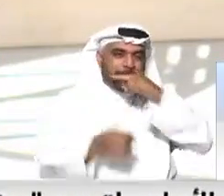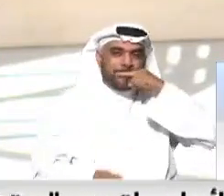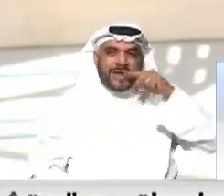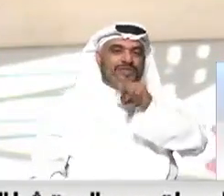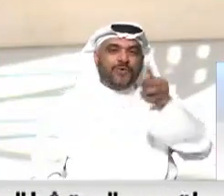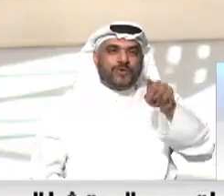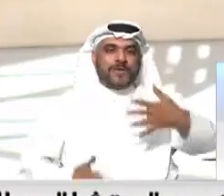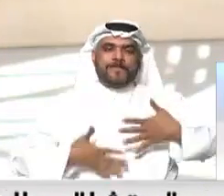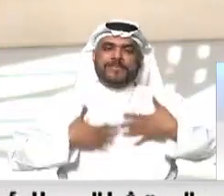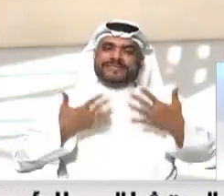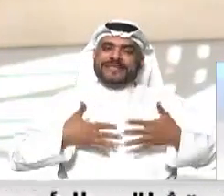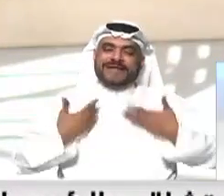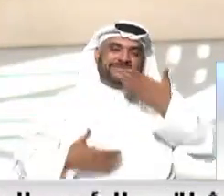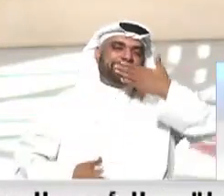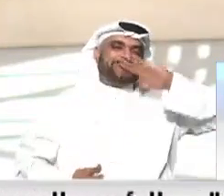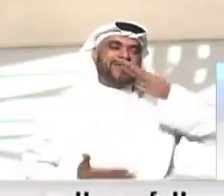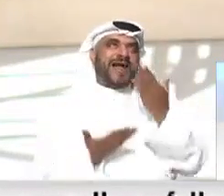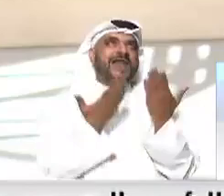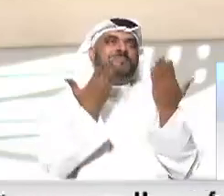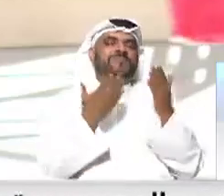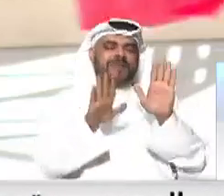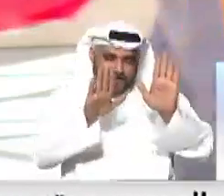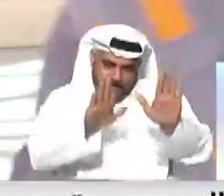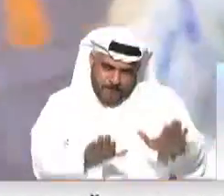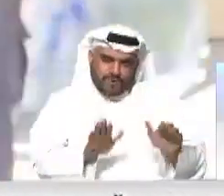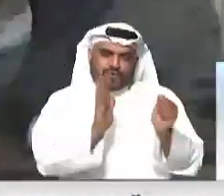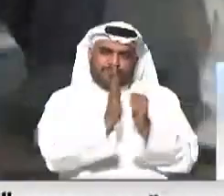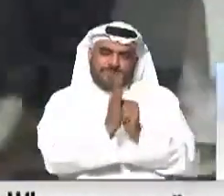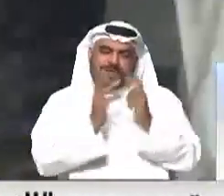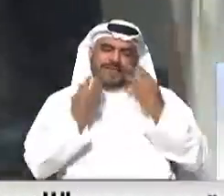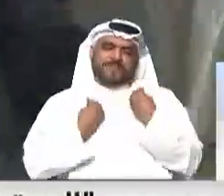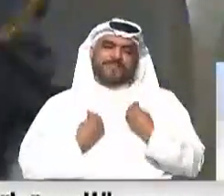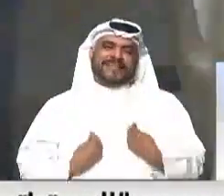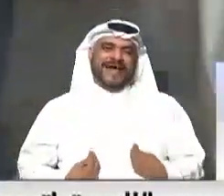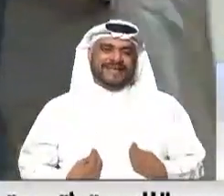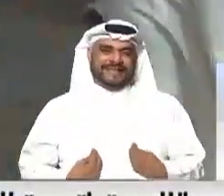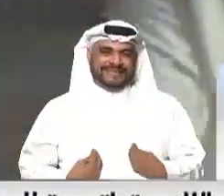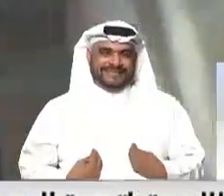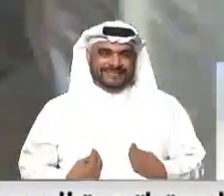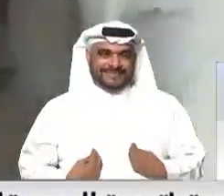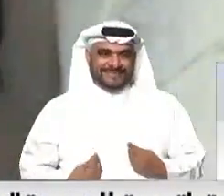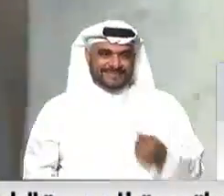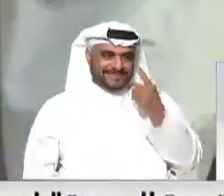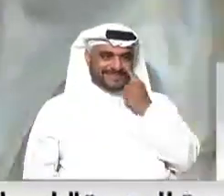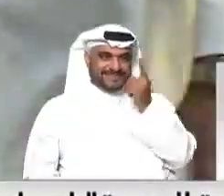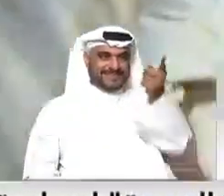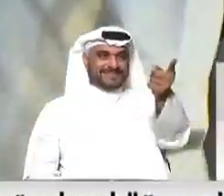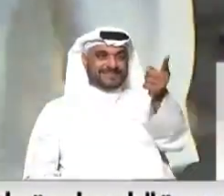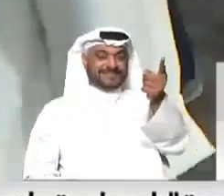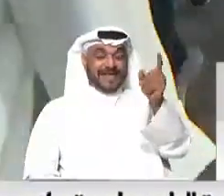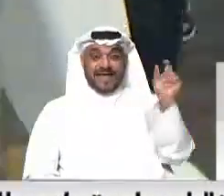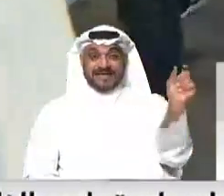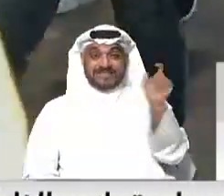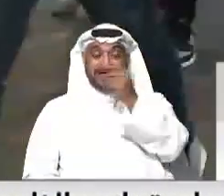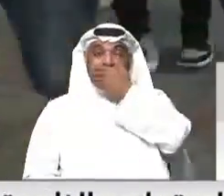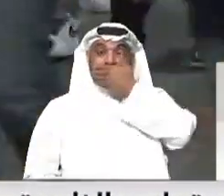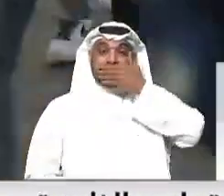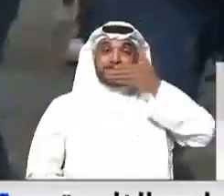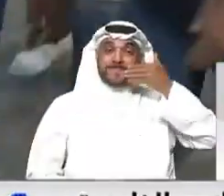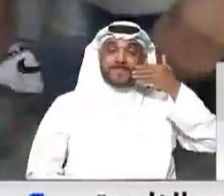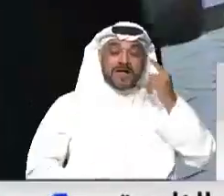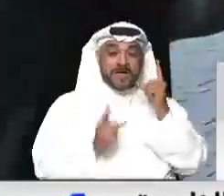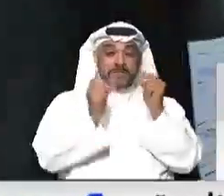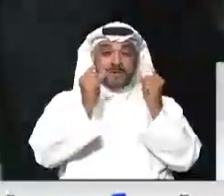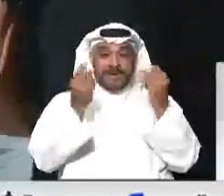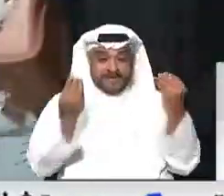ومستانسين الحمد لله وقاعدين في البيت ومرتاحين. إلا أن الشهر الفضيل تزامن هذا العام مع موسم